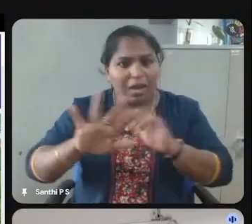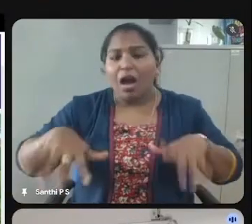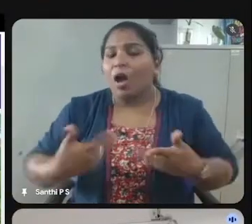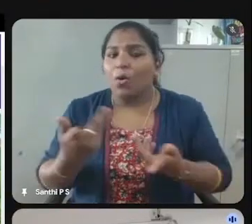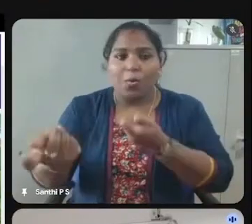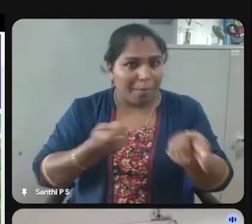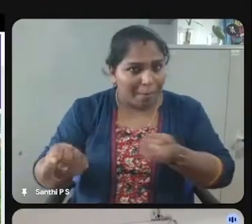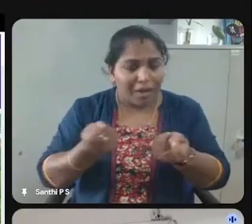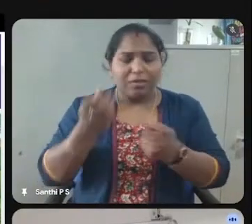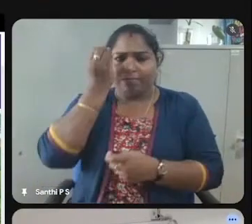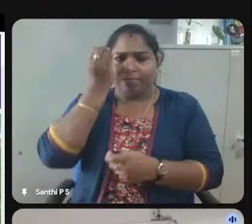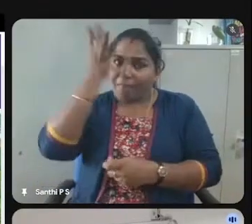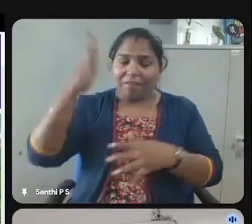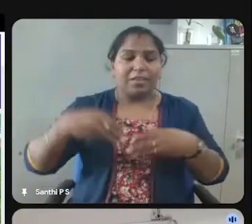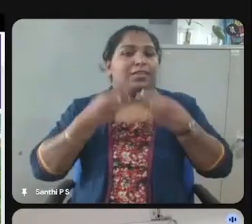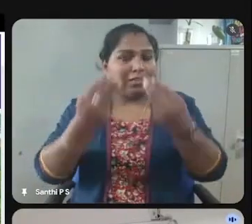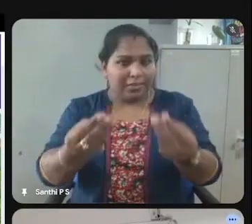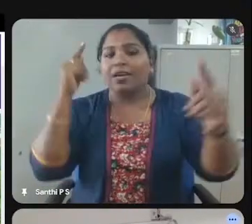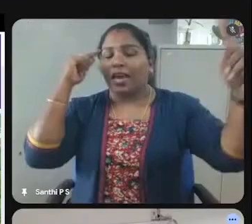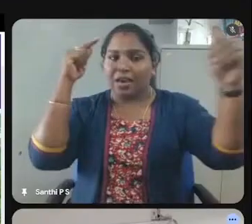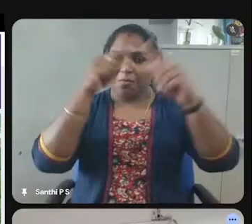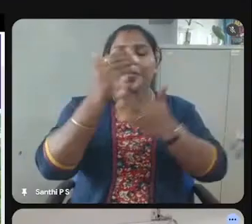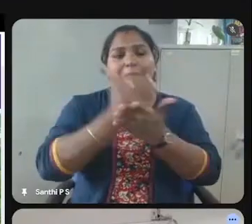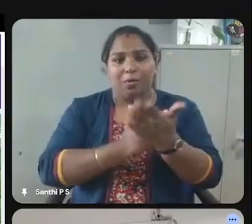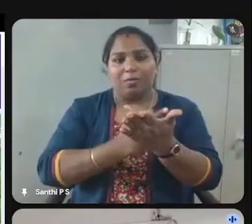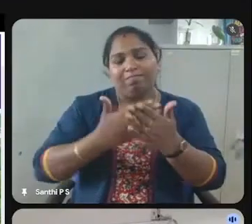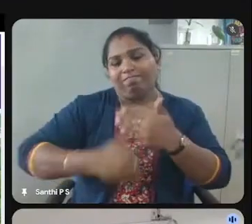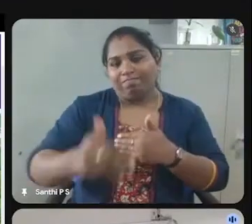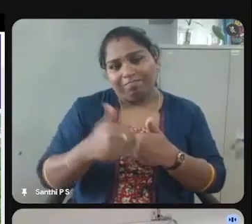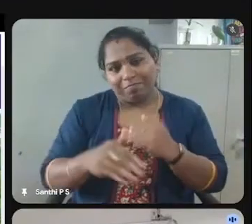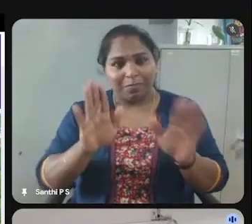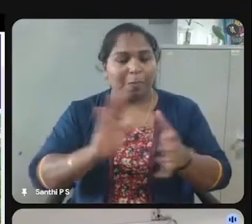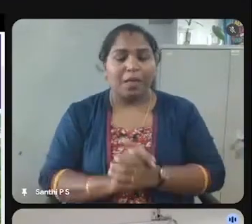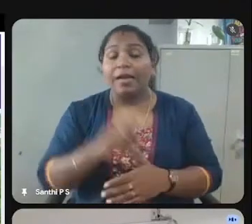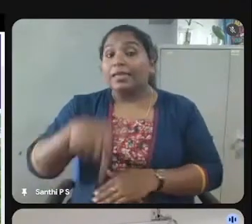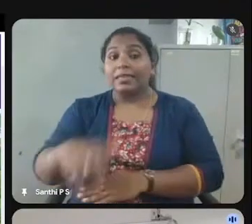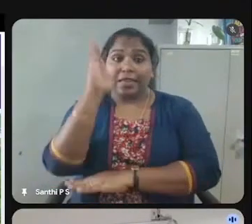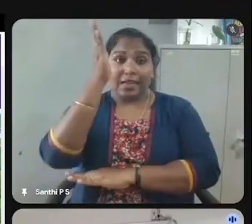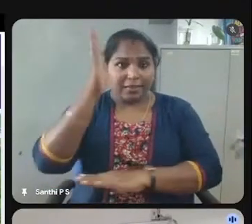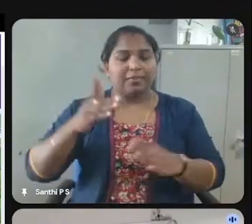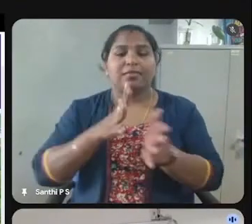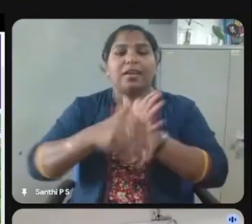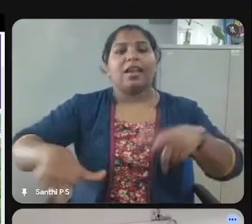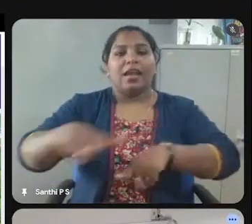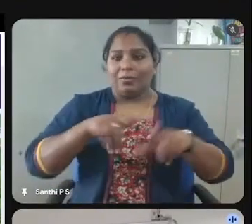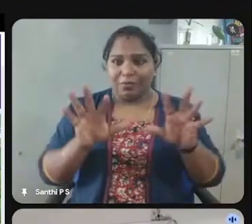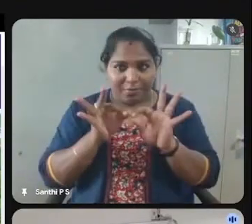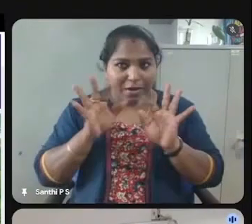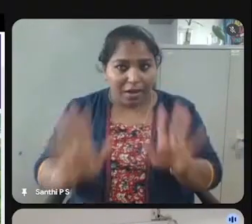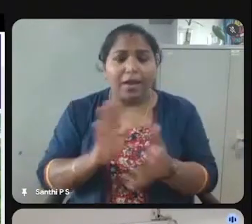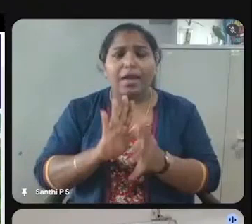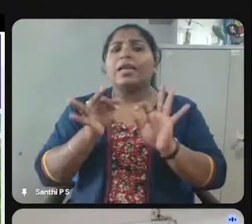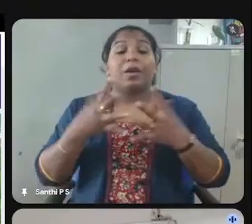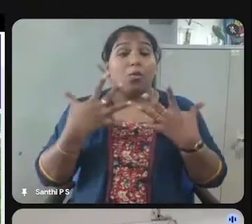ചെയ്യണമെന്ന് ബോധവാന്മാർക്കാൻ വേണ്ടിയിട്ടാണ് ഈ പരിപാടി നടത്തിവരുന്നത്. ഇന്നത്തെ സെക്ഷനിൽ സൈൻ ലാംഗ്വേജ് പരിഭാഷ ഉണ്ടായിരിക്കുന്നതാണ്.